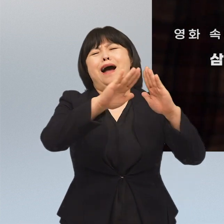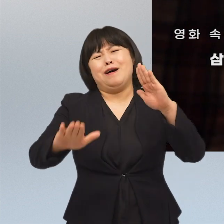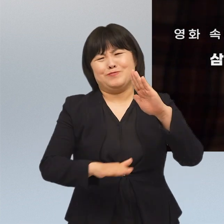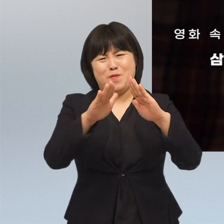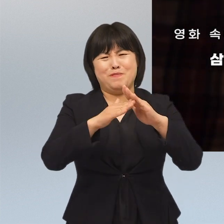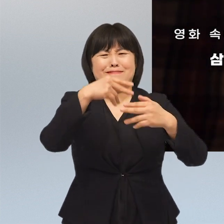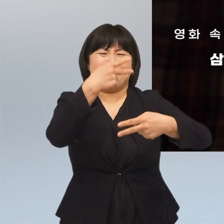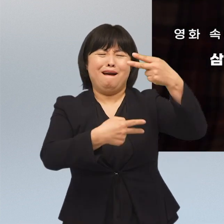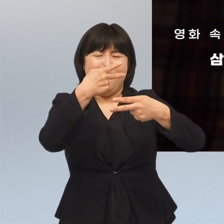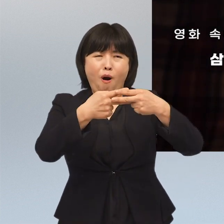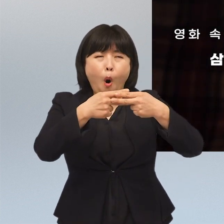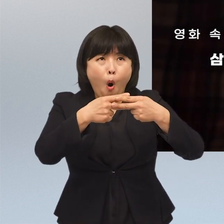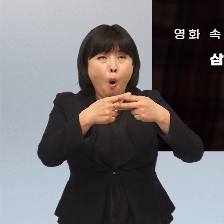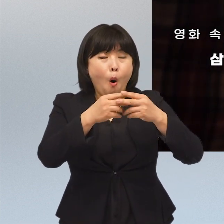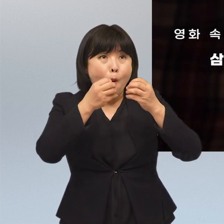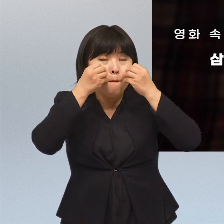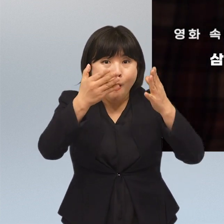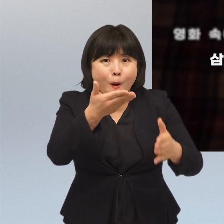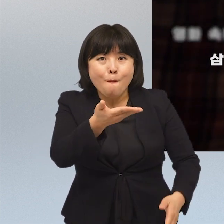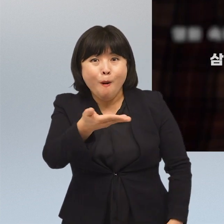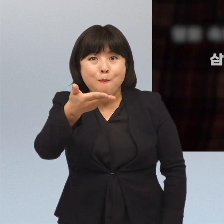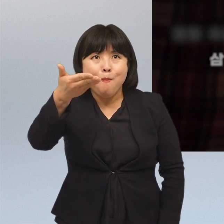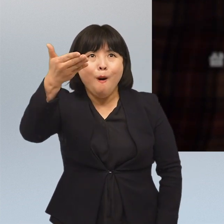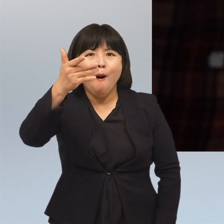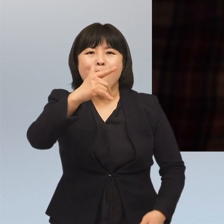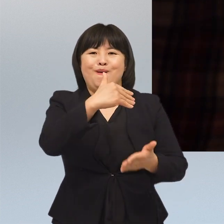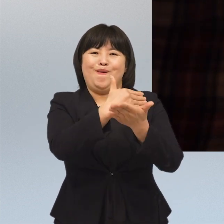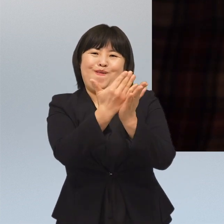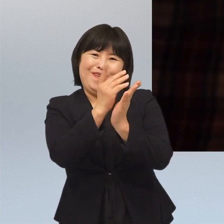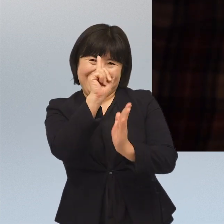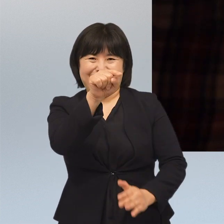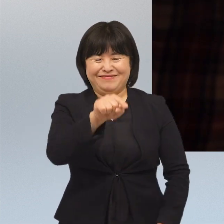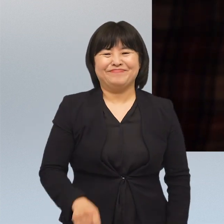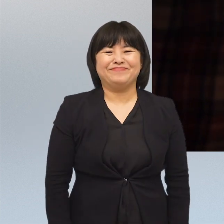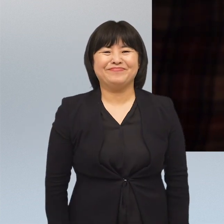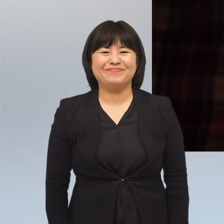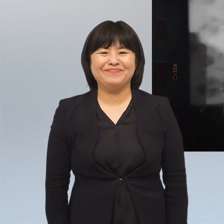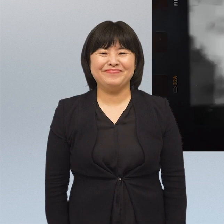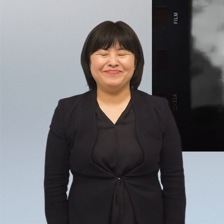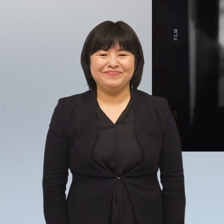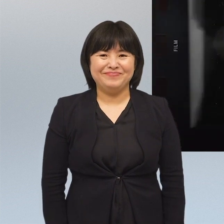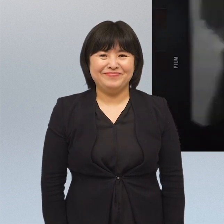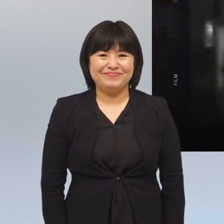1960년대 초기에는 가족 드라마가 새롭게 부상하는 장르이기도 했다.